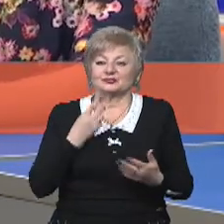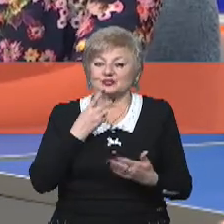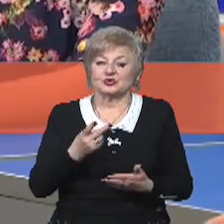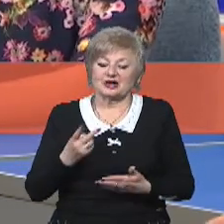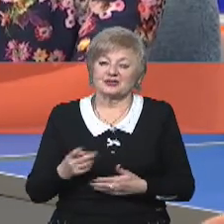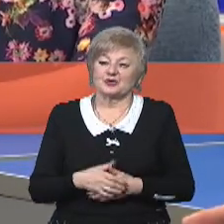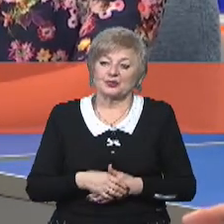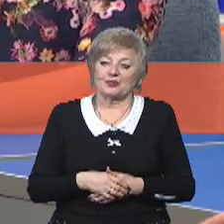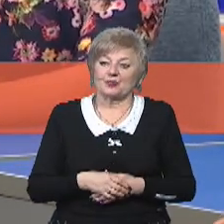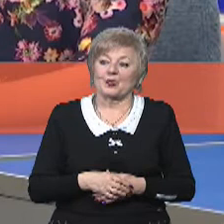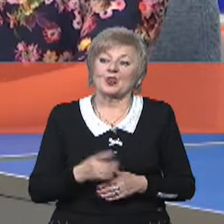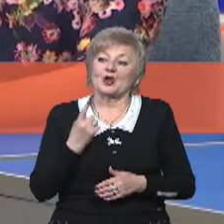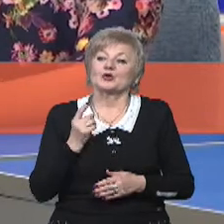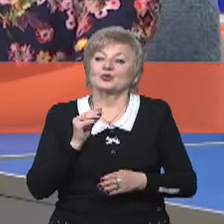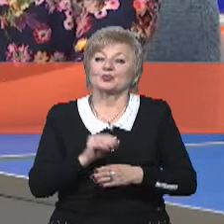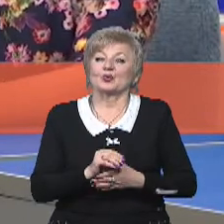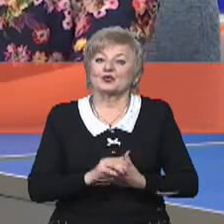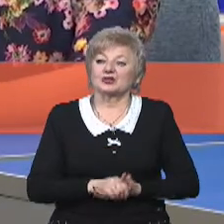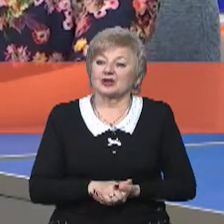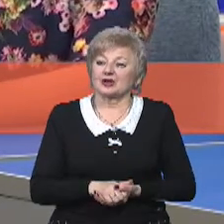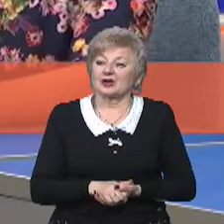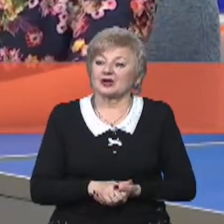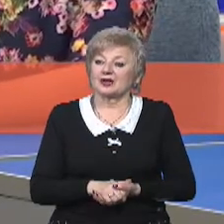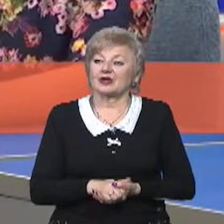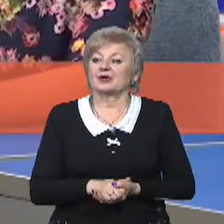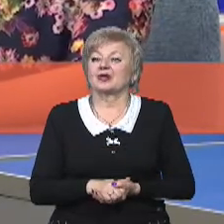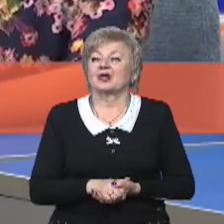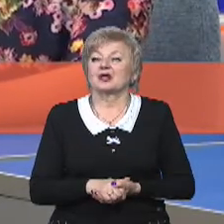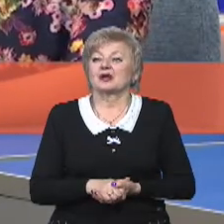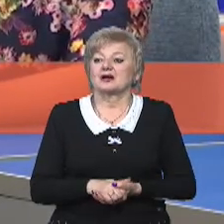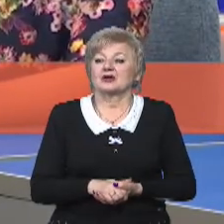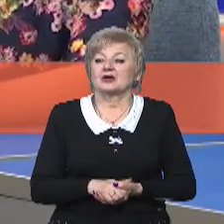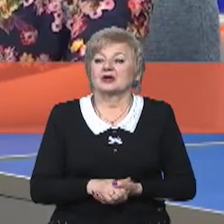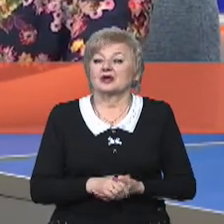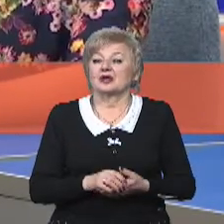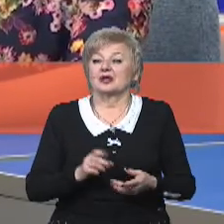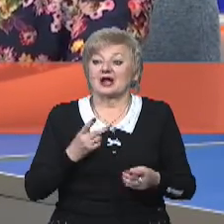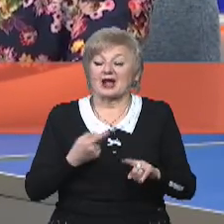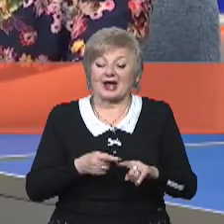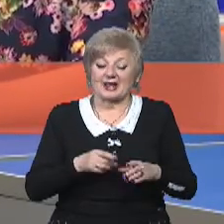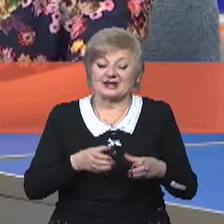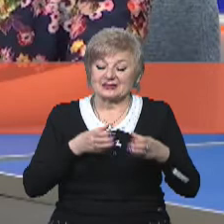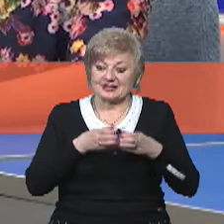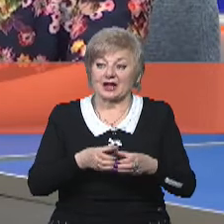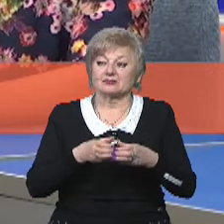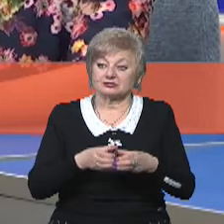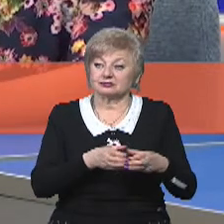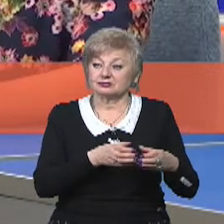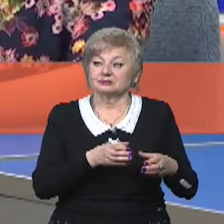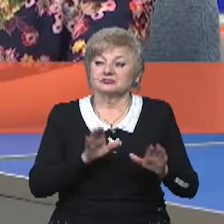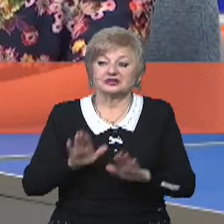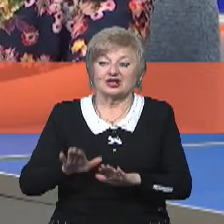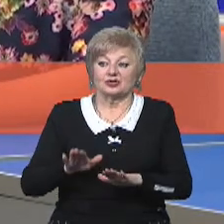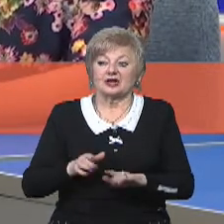приїжджає. Можна одну хвилиночку? Я додам до того, що сказала пані Карина. Археологічна експедиція, а мається на увазі наша